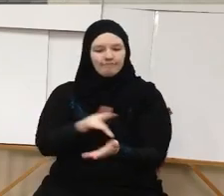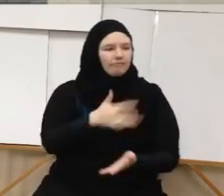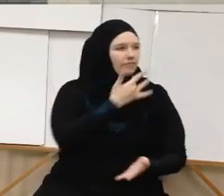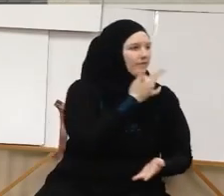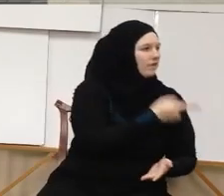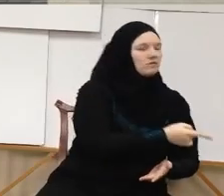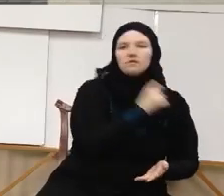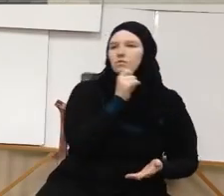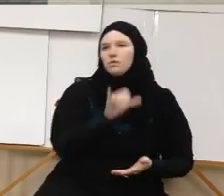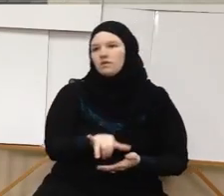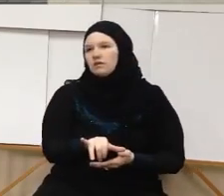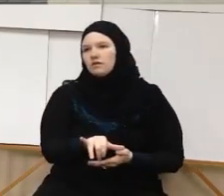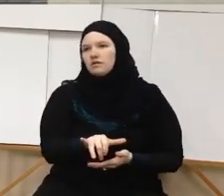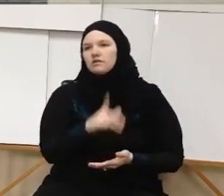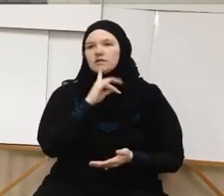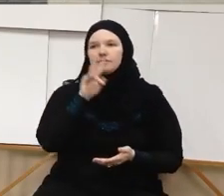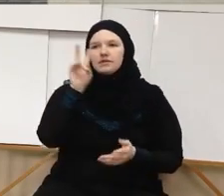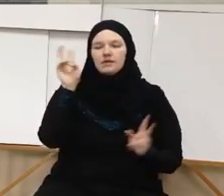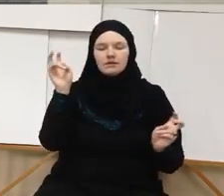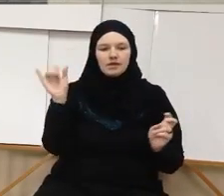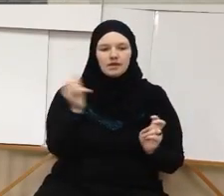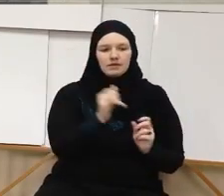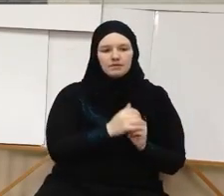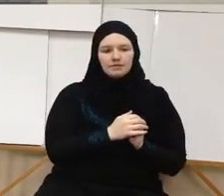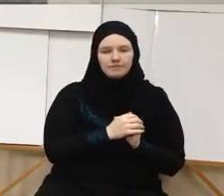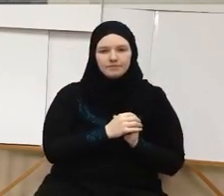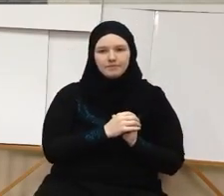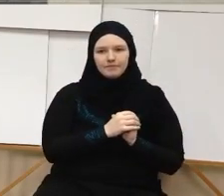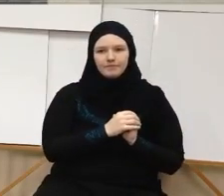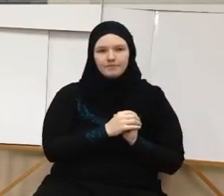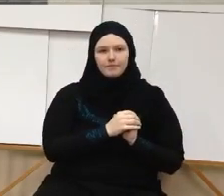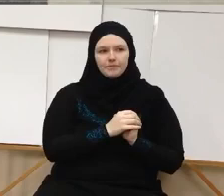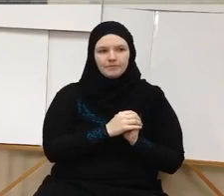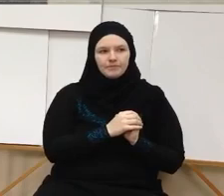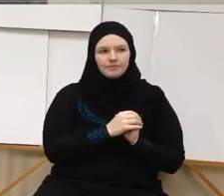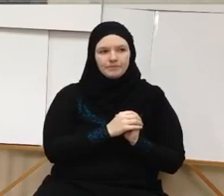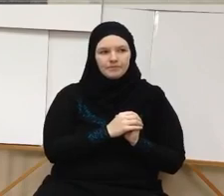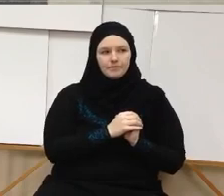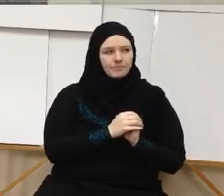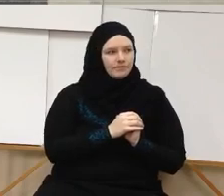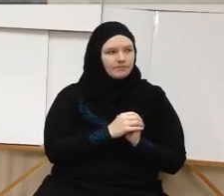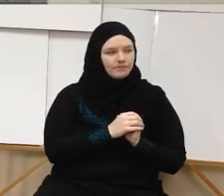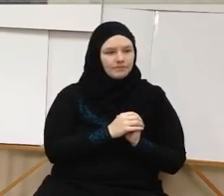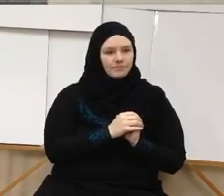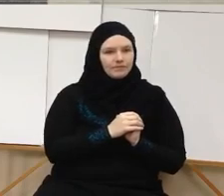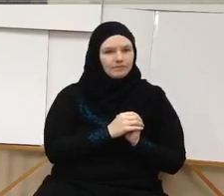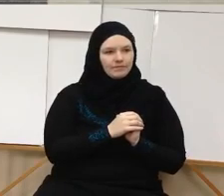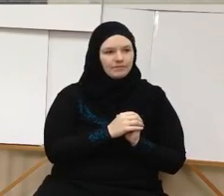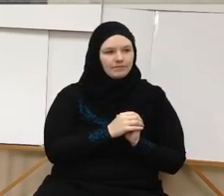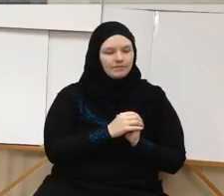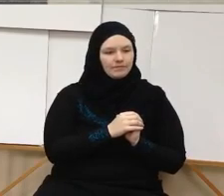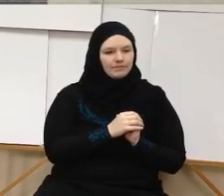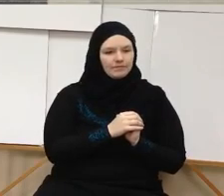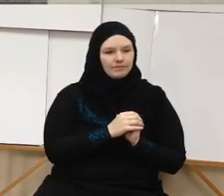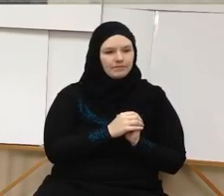شِرْعَةً وَمِنْهَاجًا وَلَوْ شَاءَ اللَّهُ لَجَعَلَكُمْ أُمَّةً وَاحِدَةً وَلَكِنْ لِيَبْلُوَكُمْ